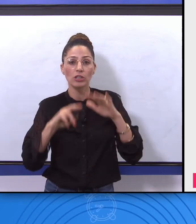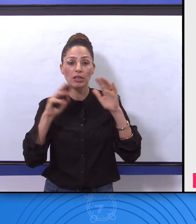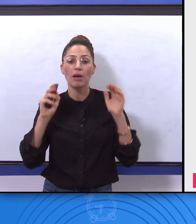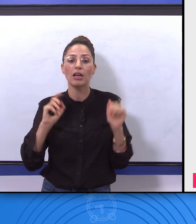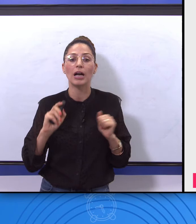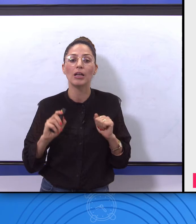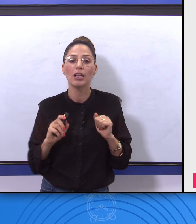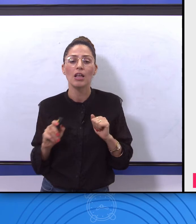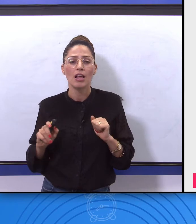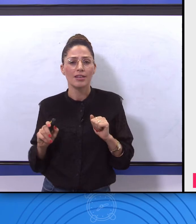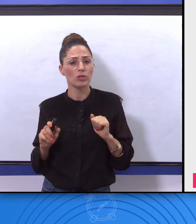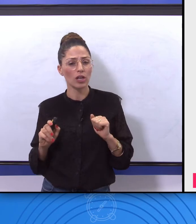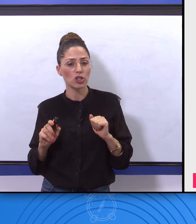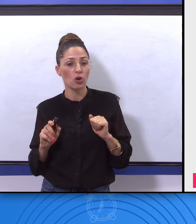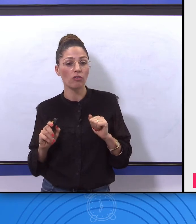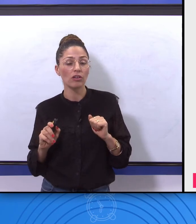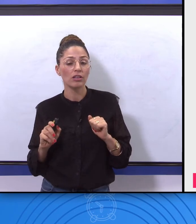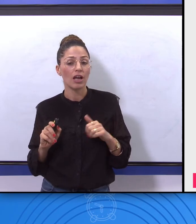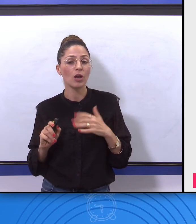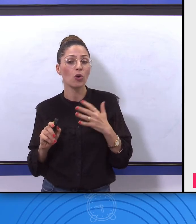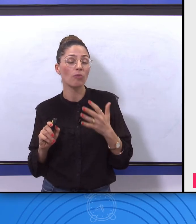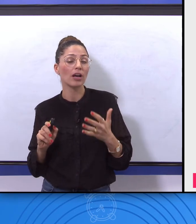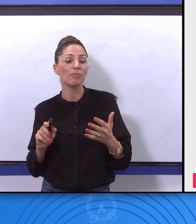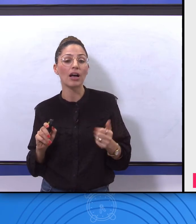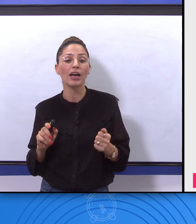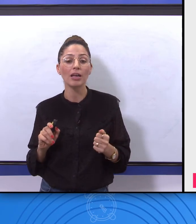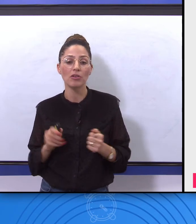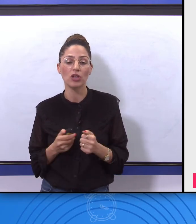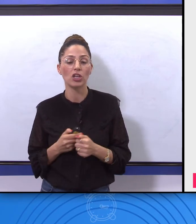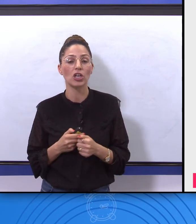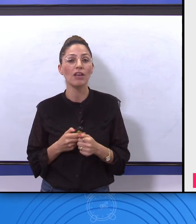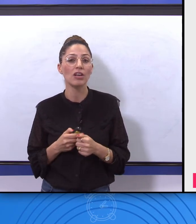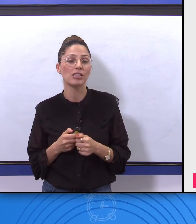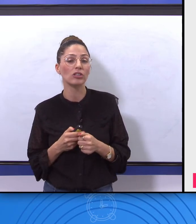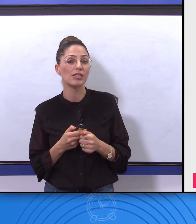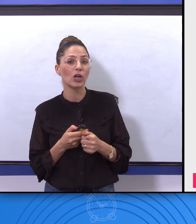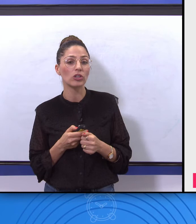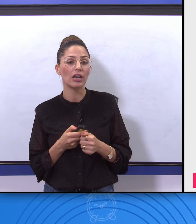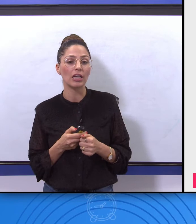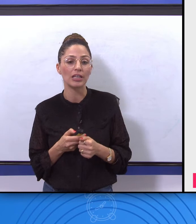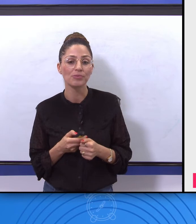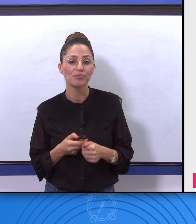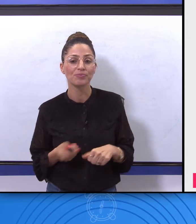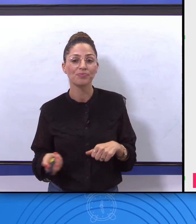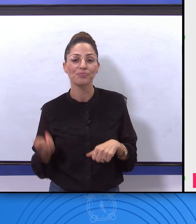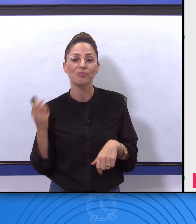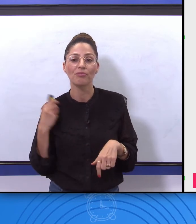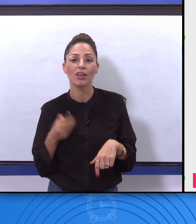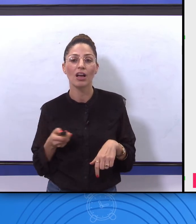ככה אנחנו מודדים מעגל. נסו לחשוב, אילו חומרים אחרים אפשר לשלב ולעשות יצירות כאלה.